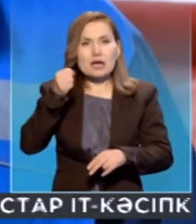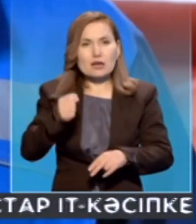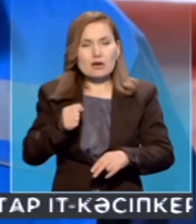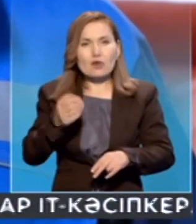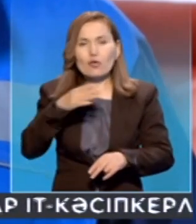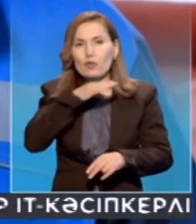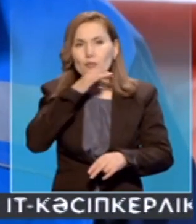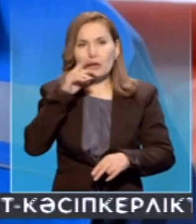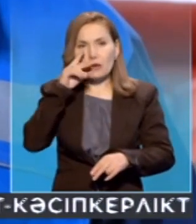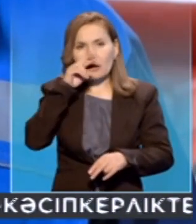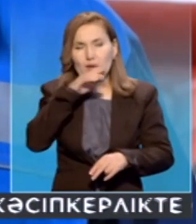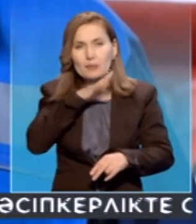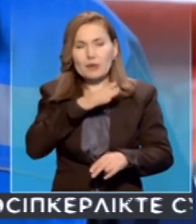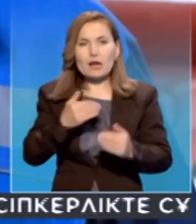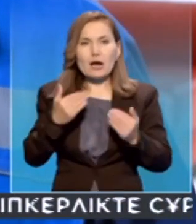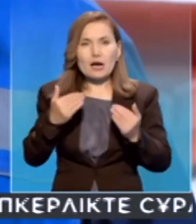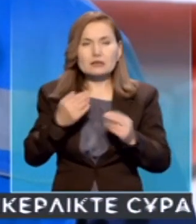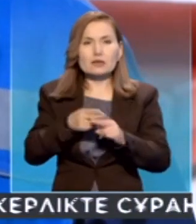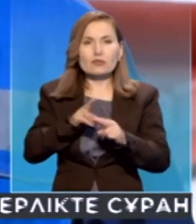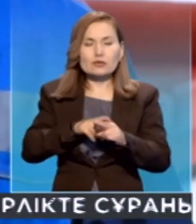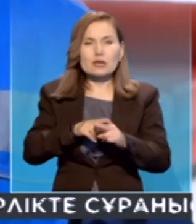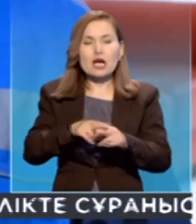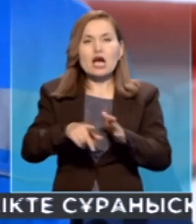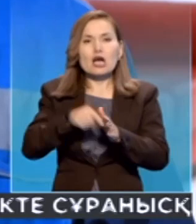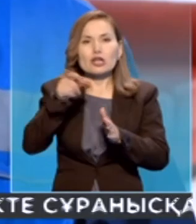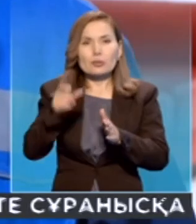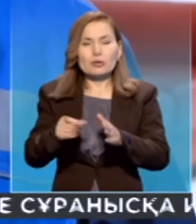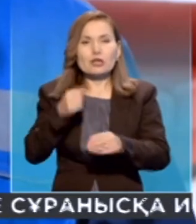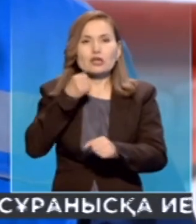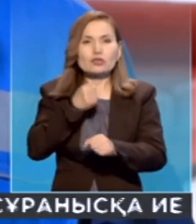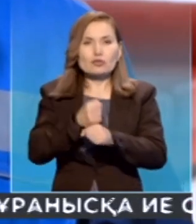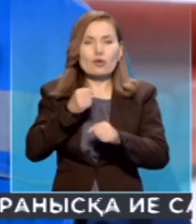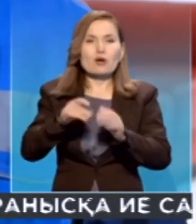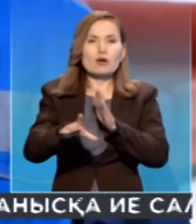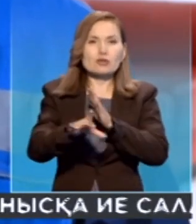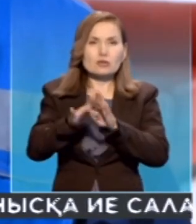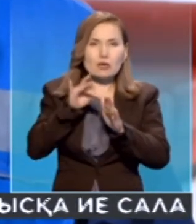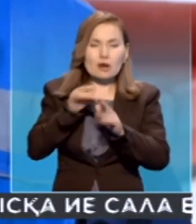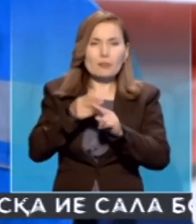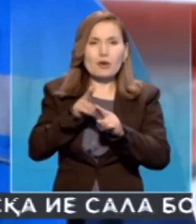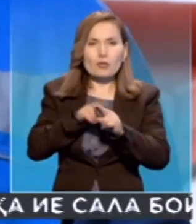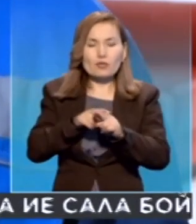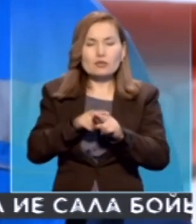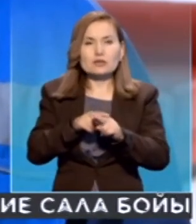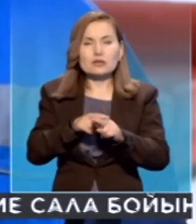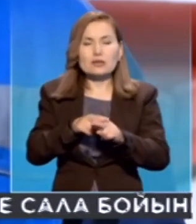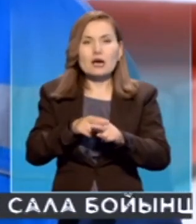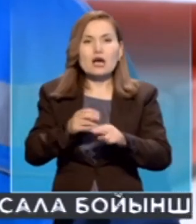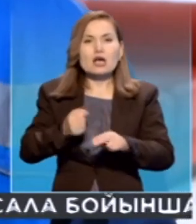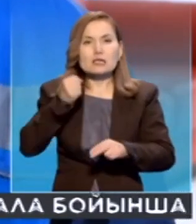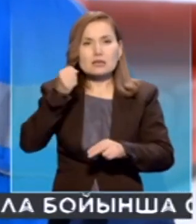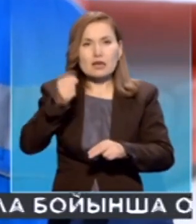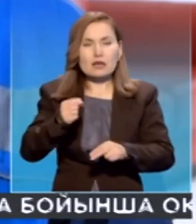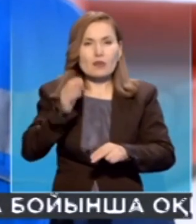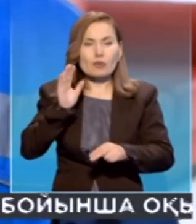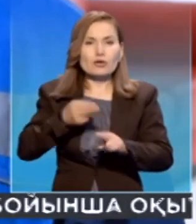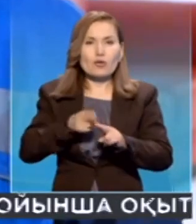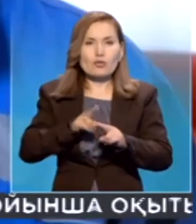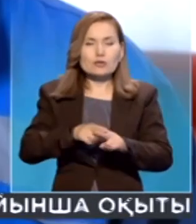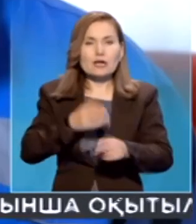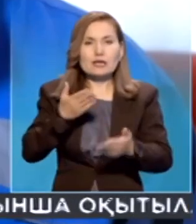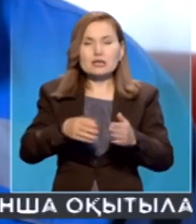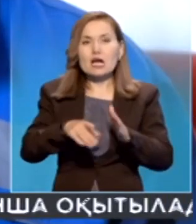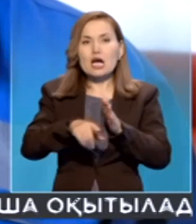өзіміз сайлап алса, мысалы. Ұнамай қалса, мысалы, сиялмесе жұмысын, онда басқасында ауыстыруға болады бізге